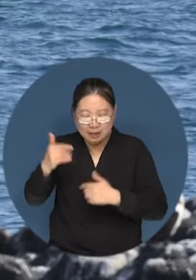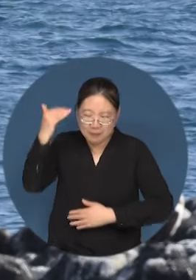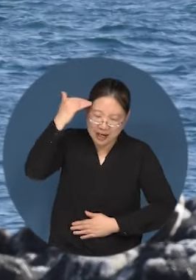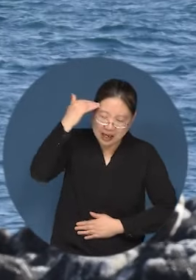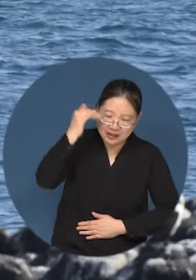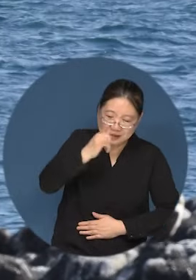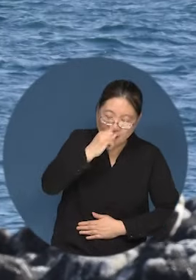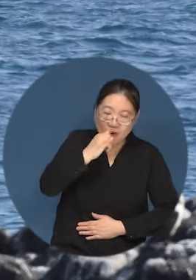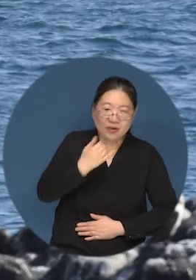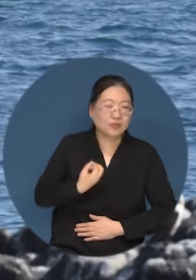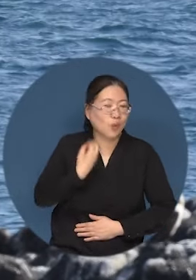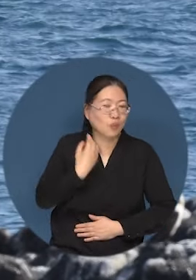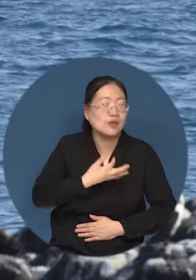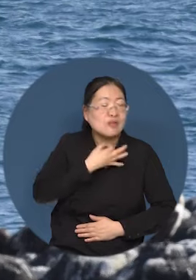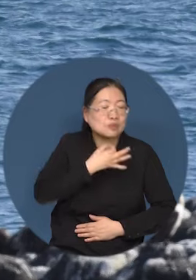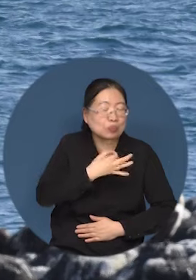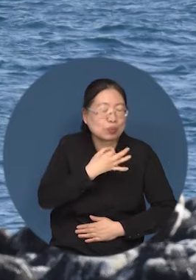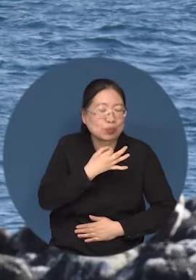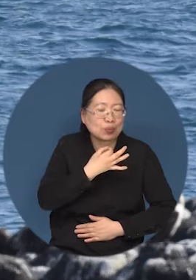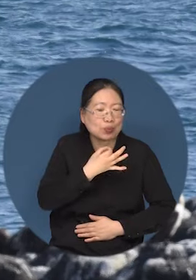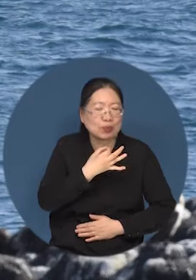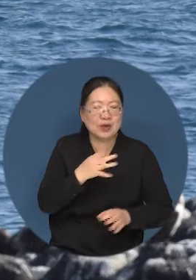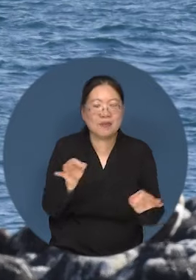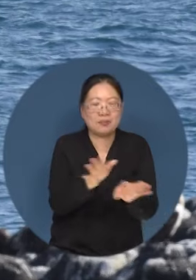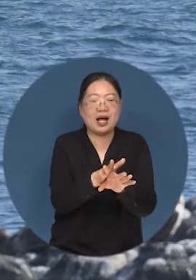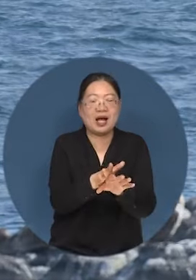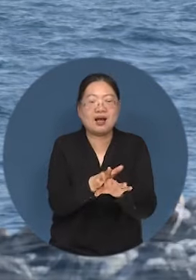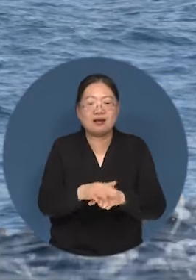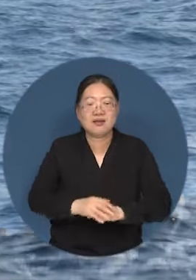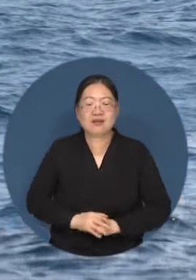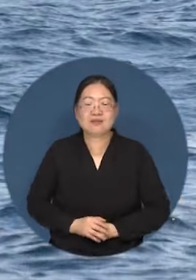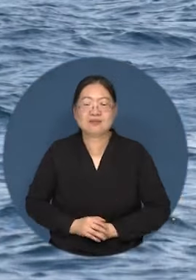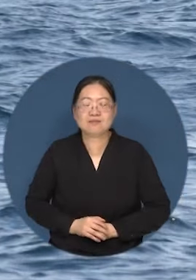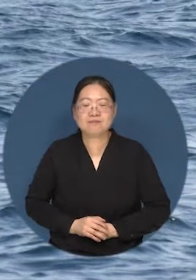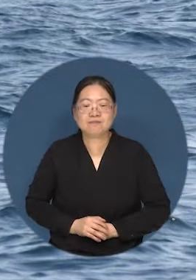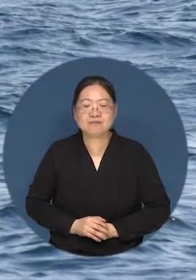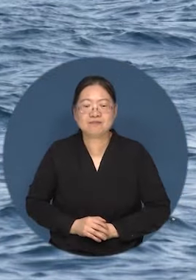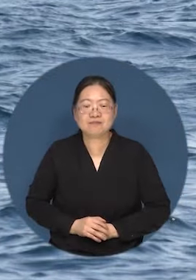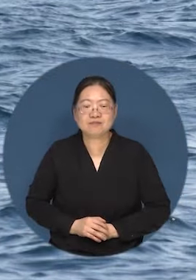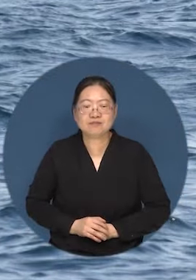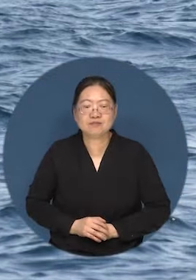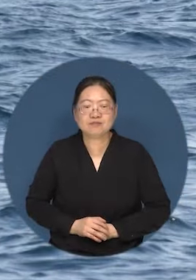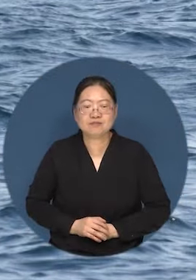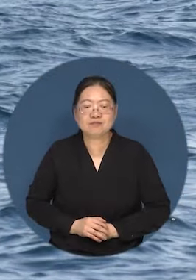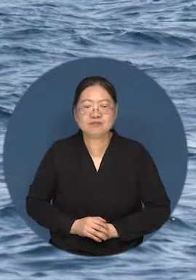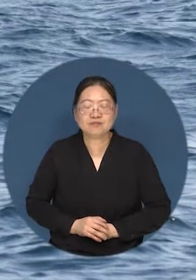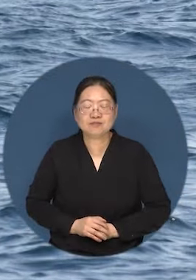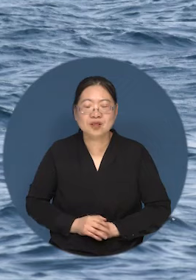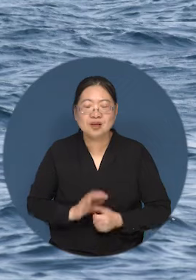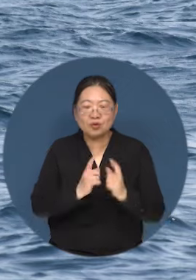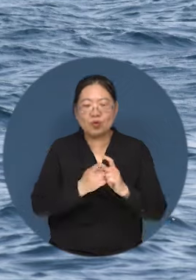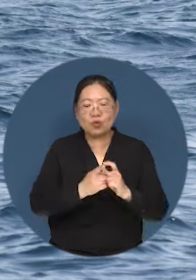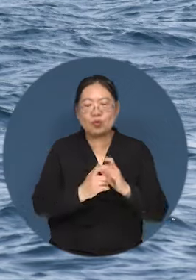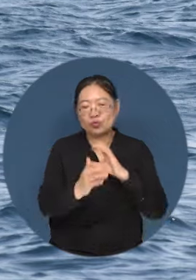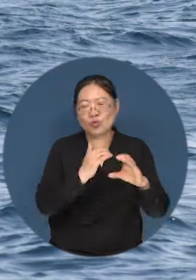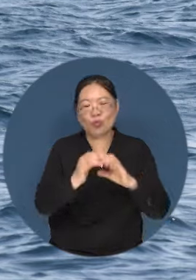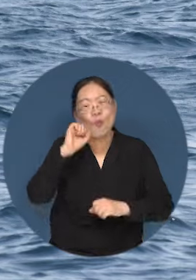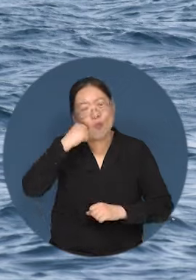묻혀 버립니다. 그 배경 소음에 묻혀서 마스킹이라고 하는데 묻혀서 이제 의사소통하기가